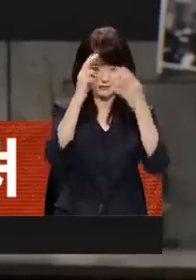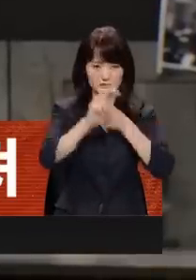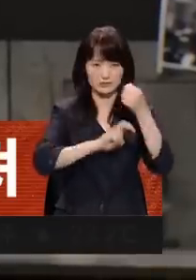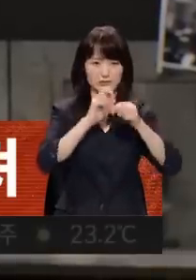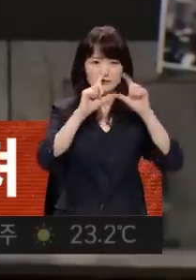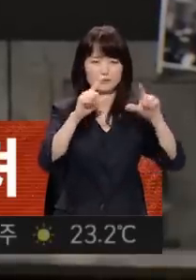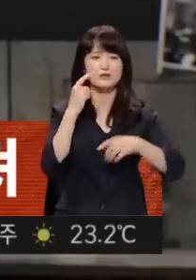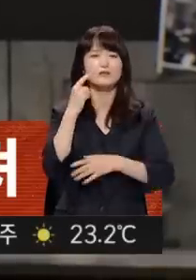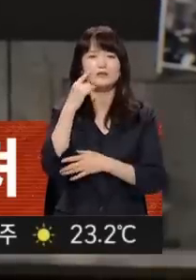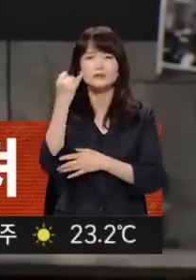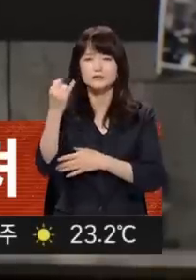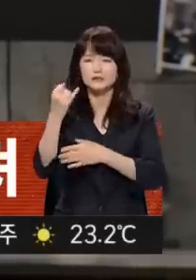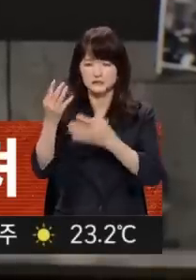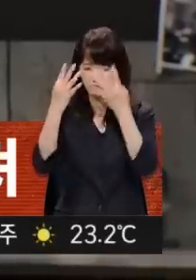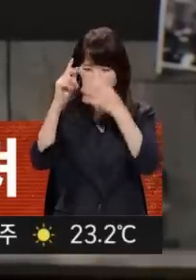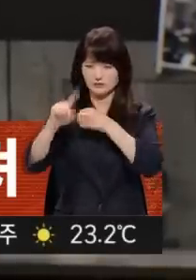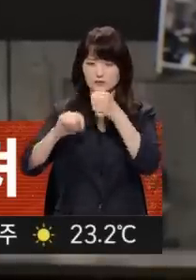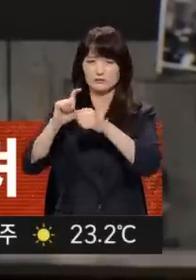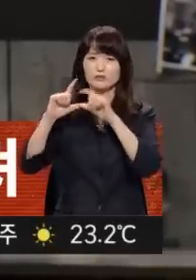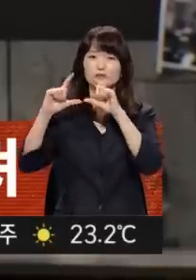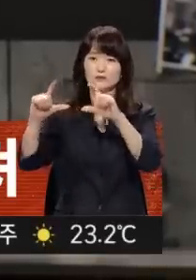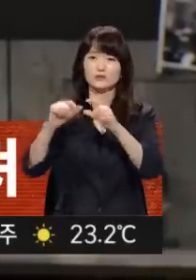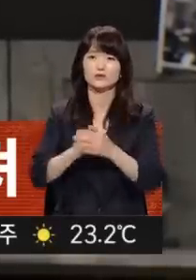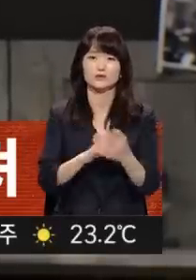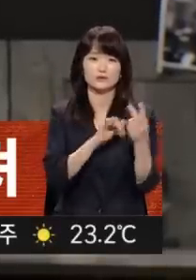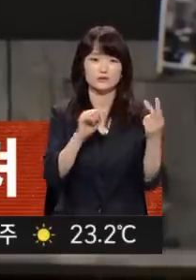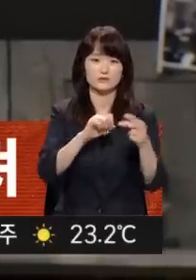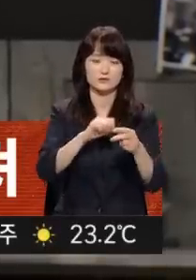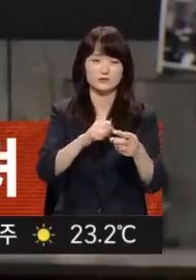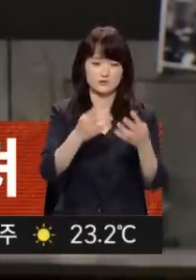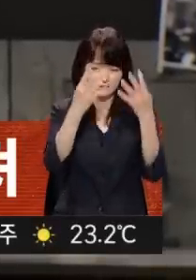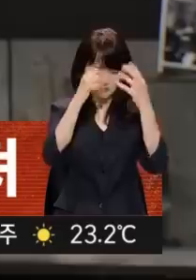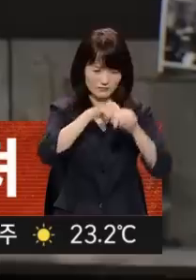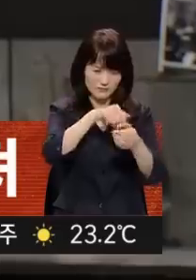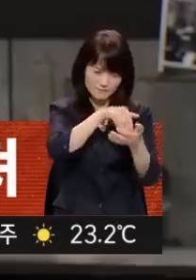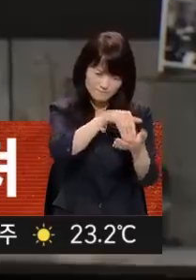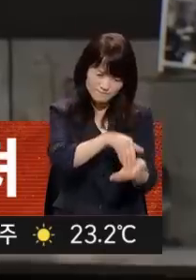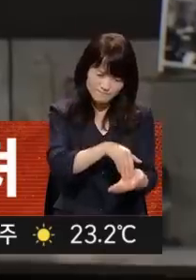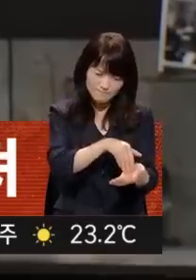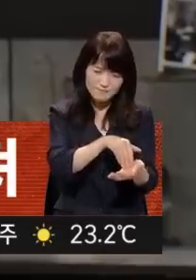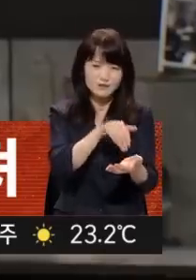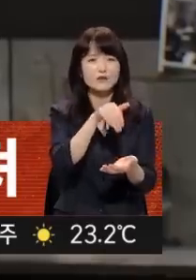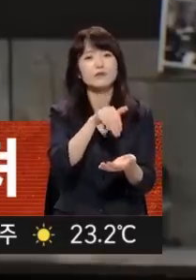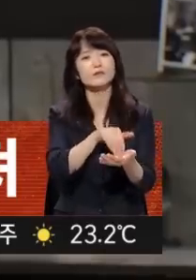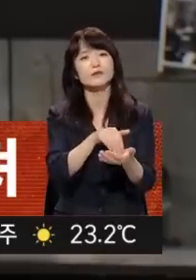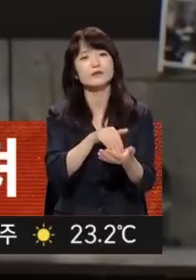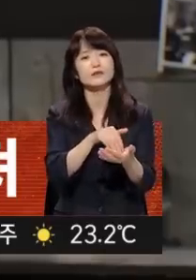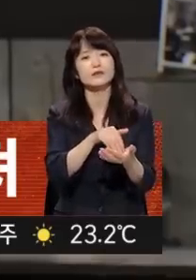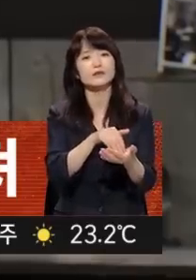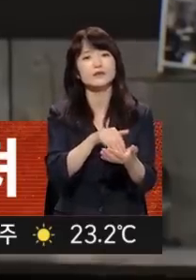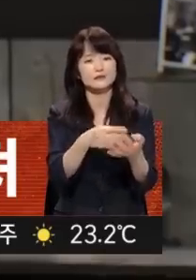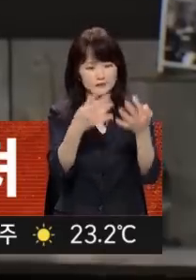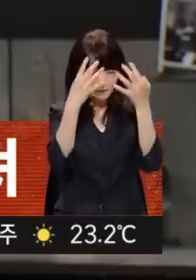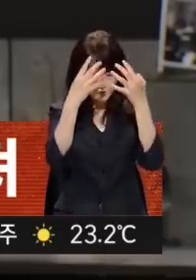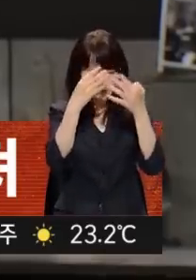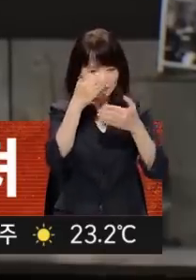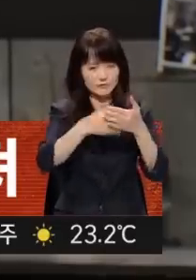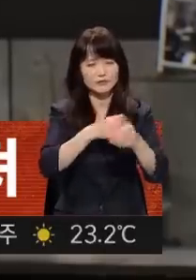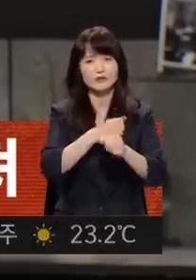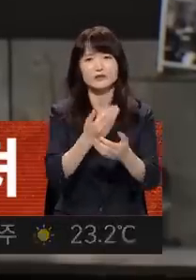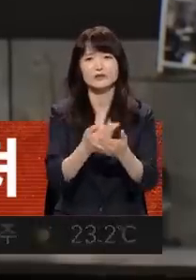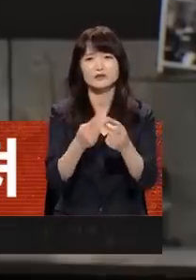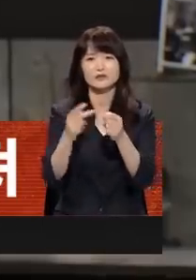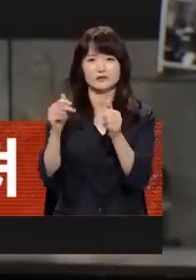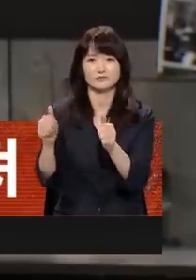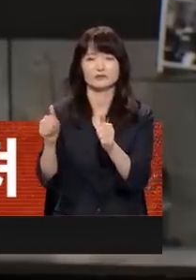괴물군 15년을 선고했습니다 하지만 두 사람은 형이 무겁다고 생각했는지 반성하고 있으니까 좀 형을 깎아 달라고 항소를 했어요